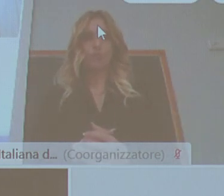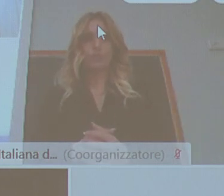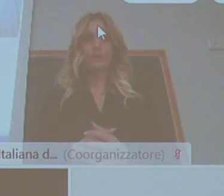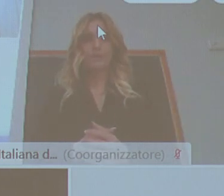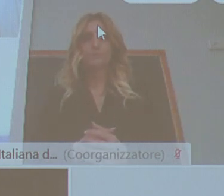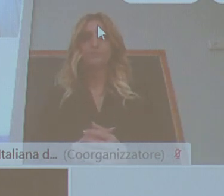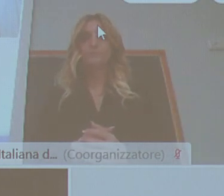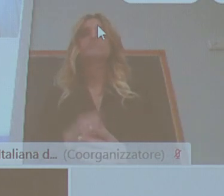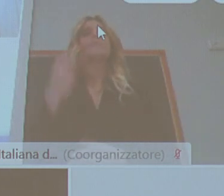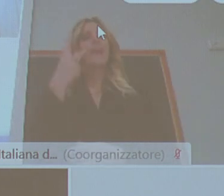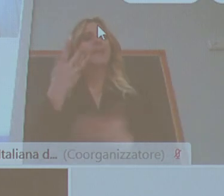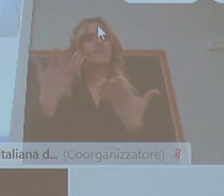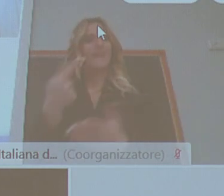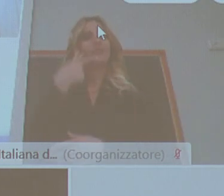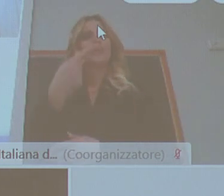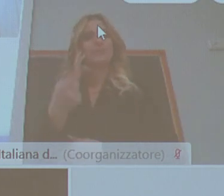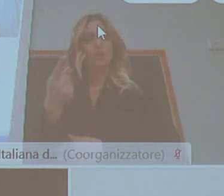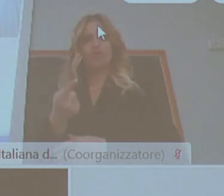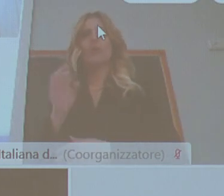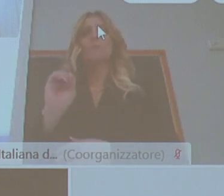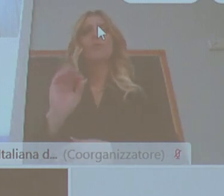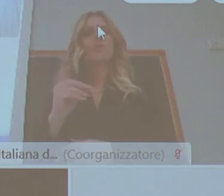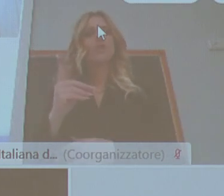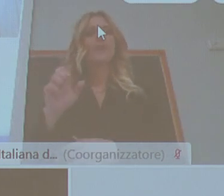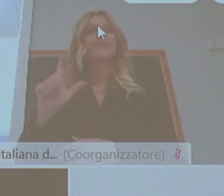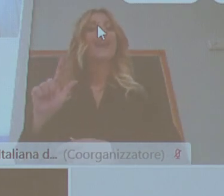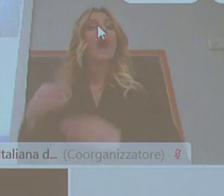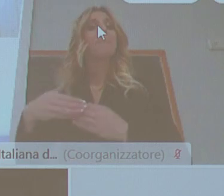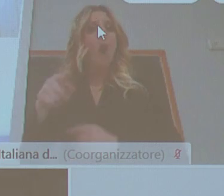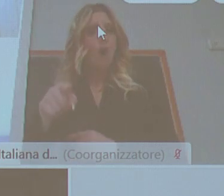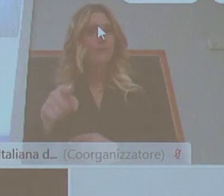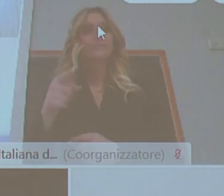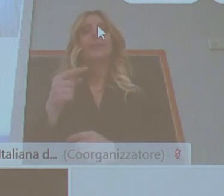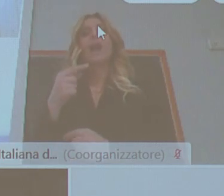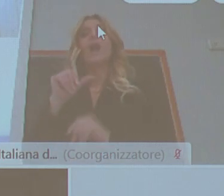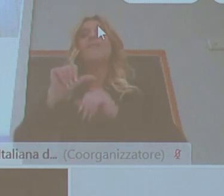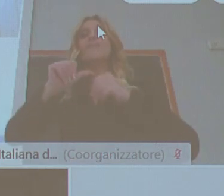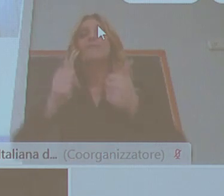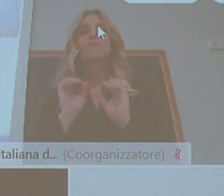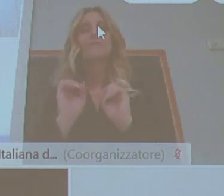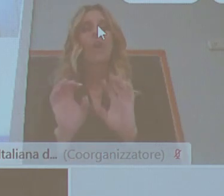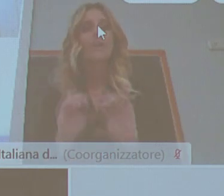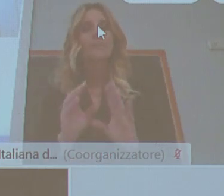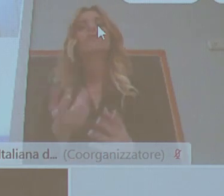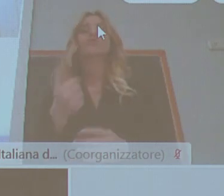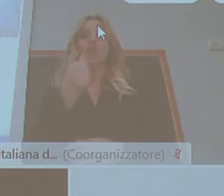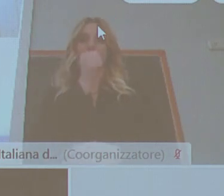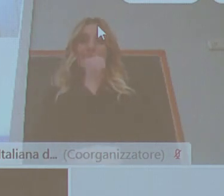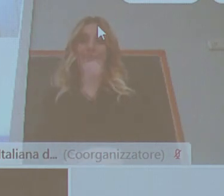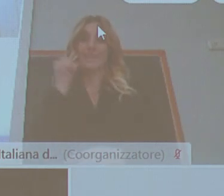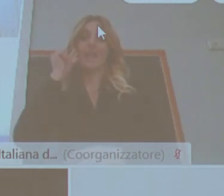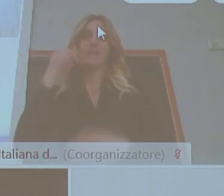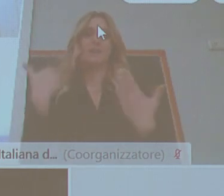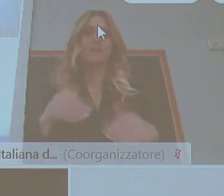È vero quanto dice il professor Della Porta, la formazione incide positivamente